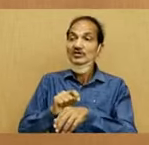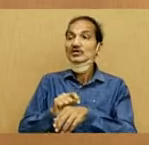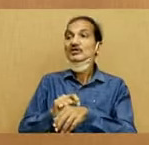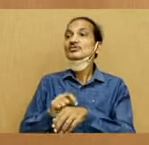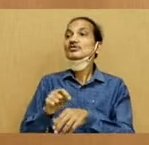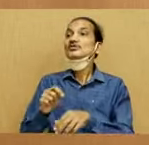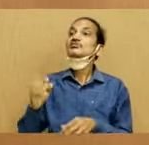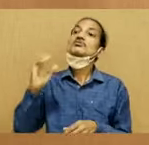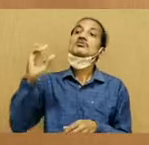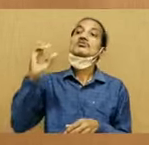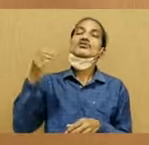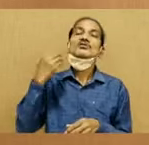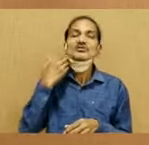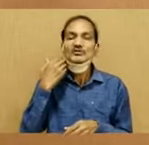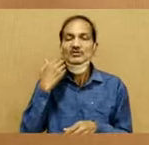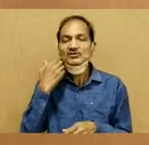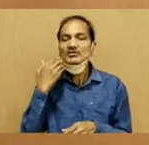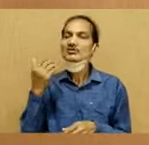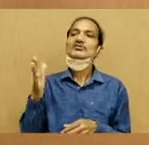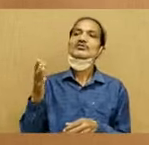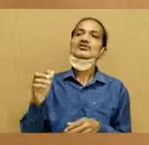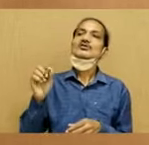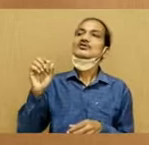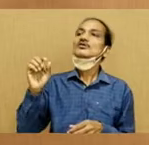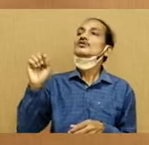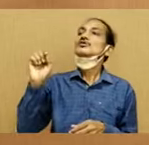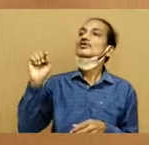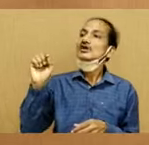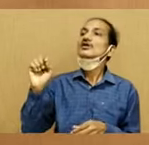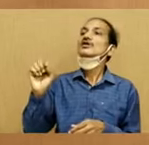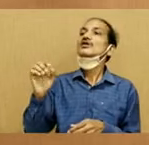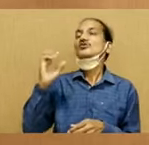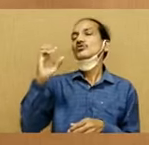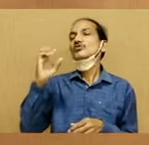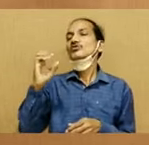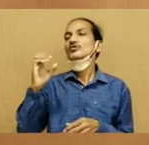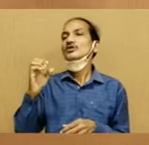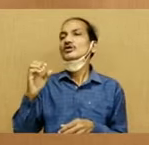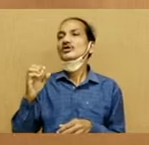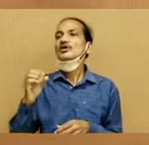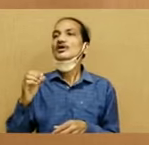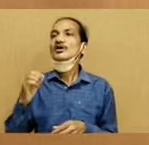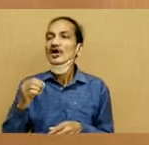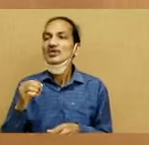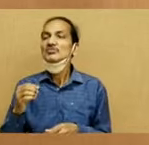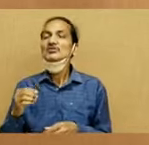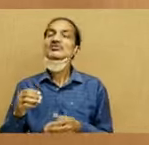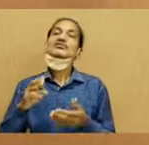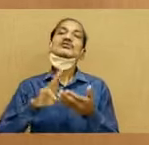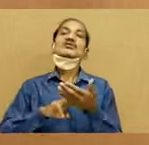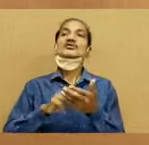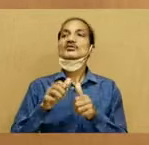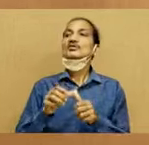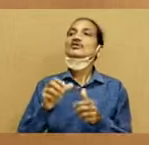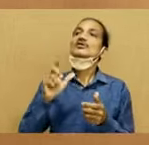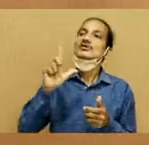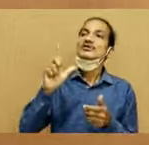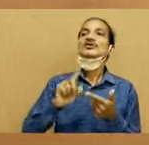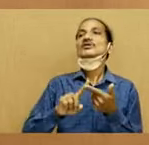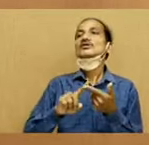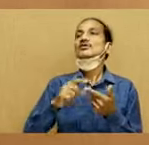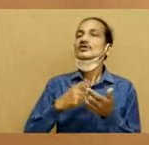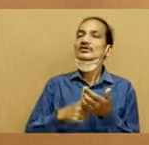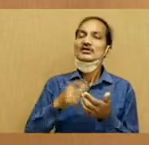ହେଉନାହିଁ, କରୋନା ମ୍ୟାଲେରିଆ ନୁହଁ ବା ଫାଇଲେରିଆ ନୁହଁ, କରୋନା ବ୍ୟାପୁଛି ମଣିଷମାନଙ୍କର କାଶ ଆଉ ଛିଙ୍କରୁ